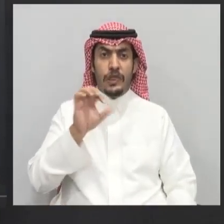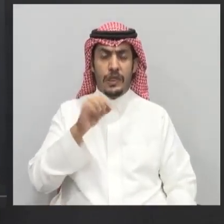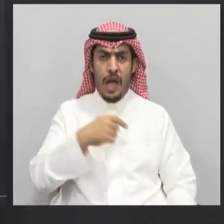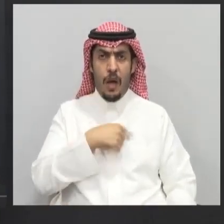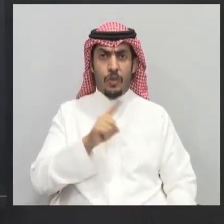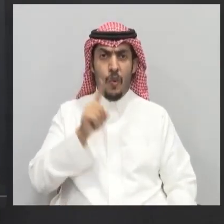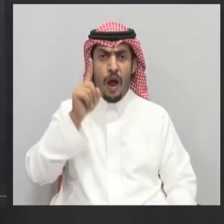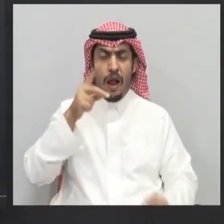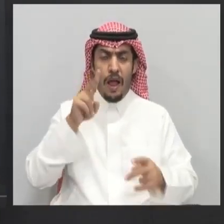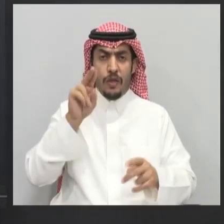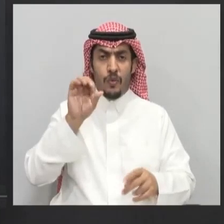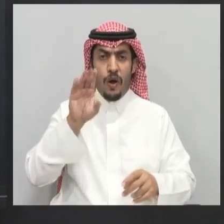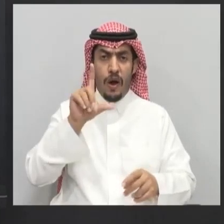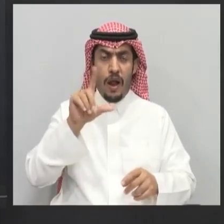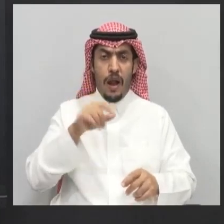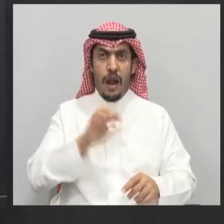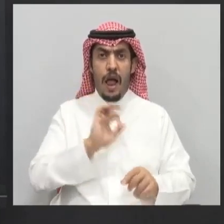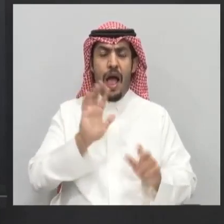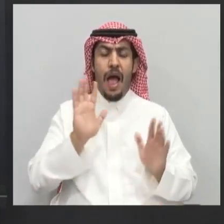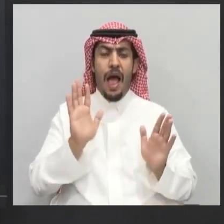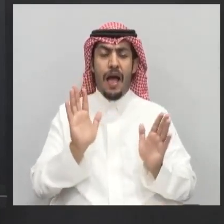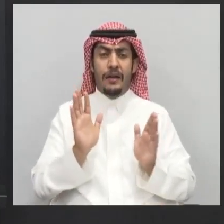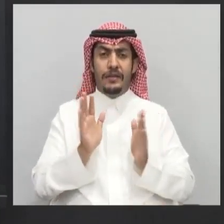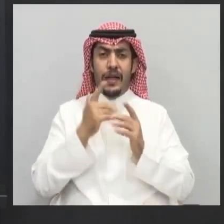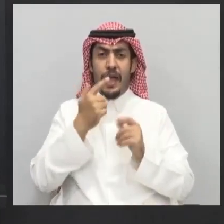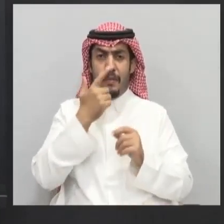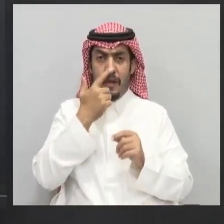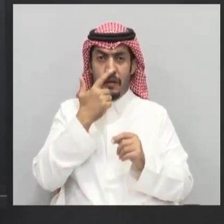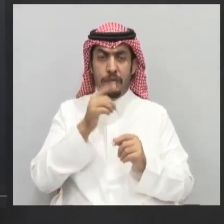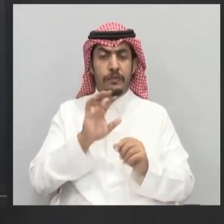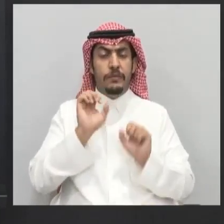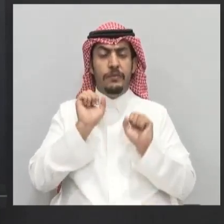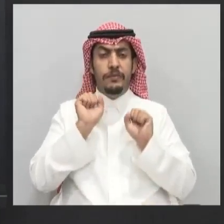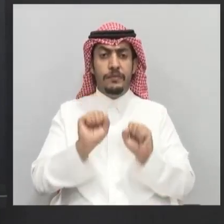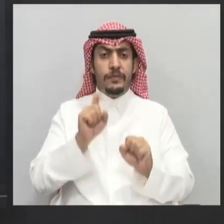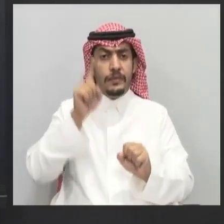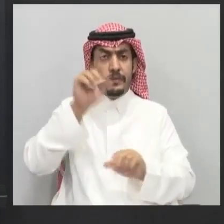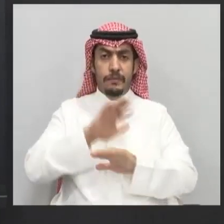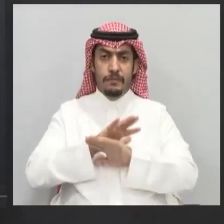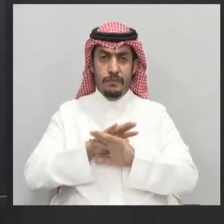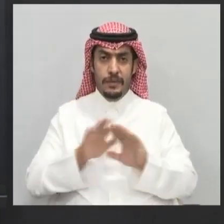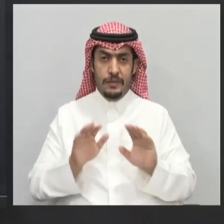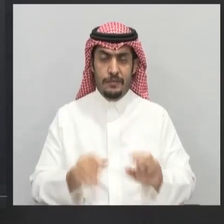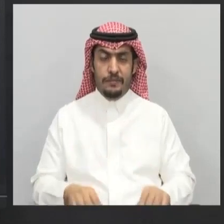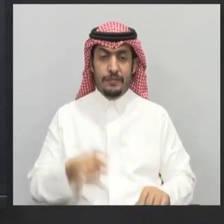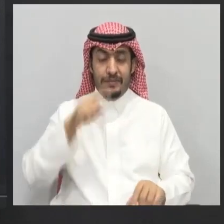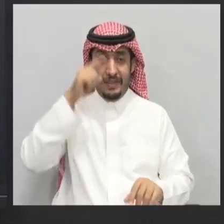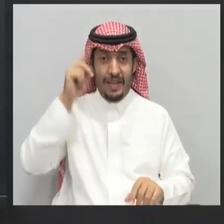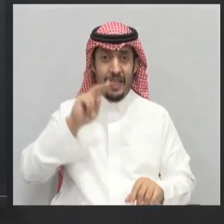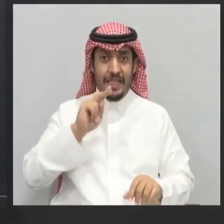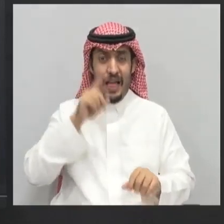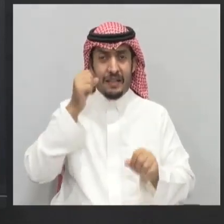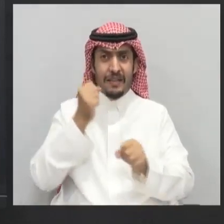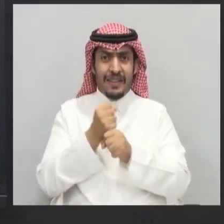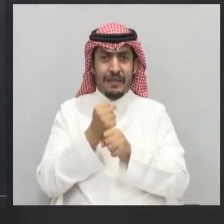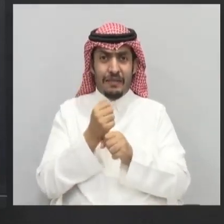القلبيه التوكل وكذلك النذر وغيرها من العبادات لا تكون الا لله جل وعلا فمن صرف شيئا